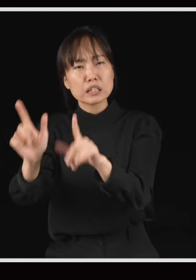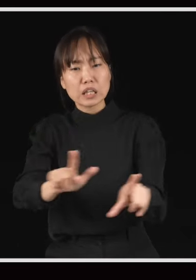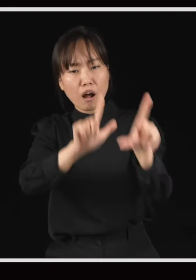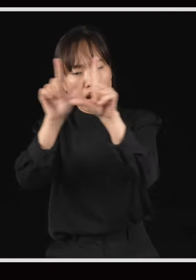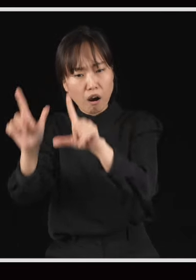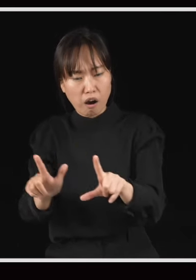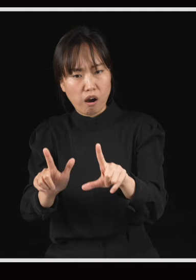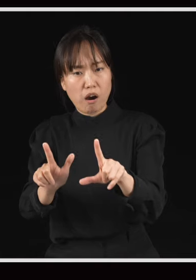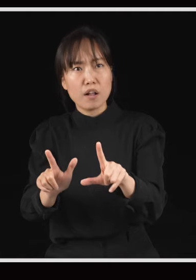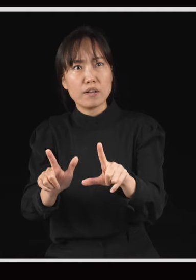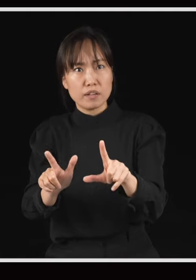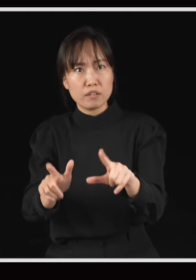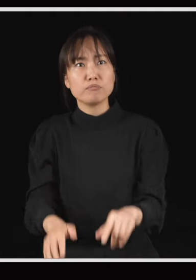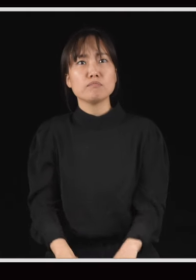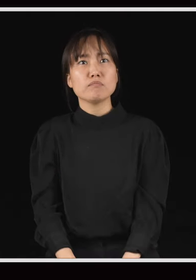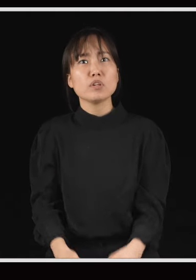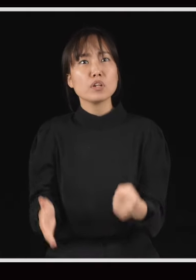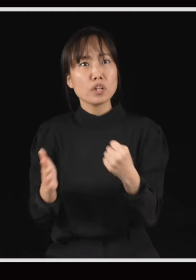됩니다.